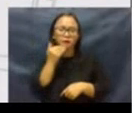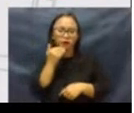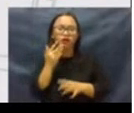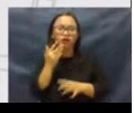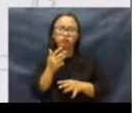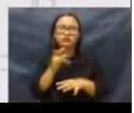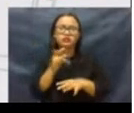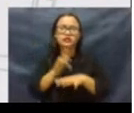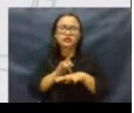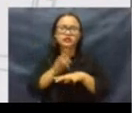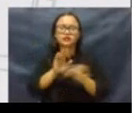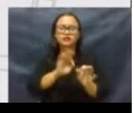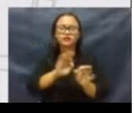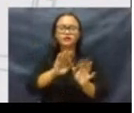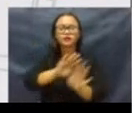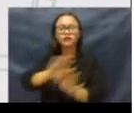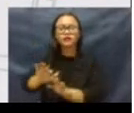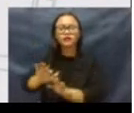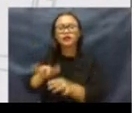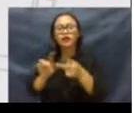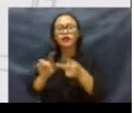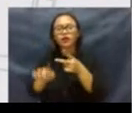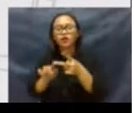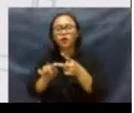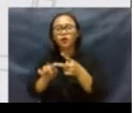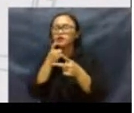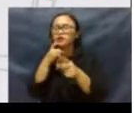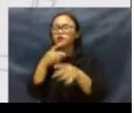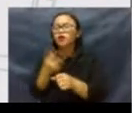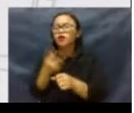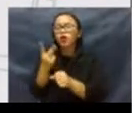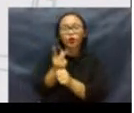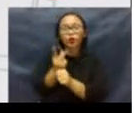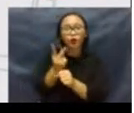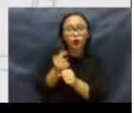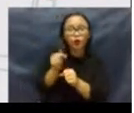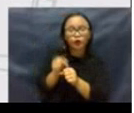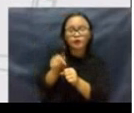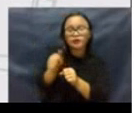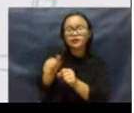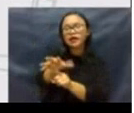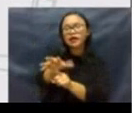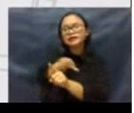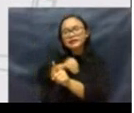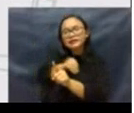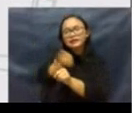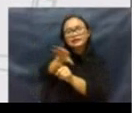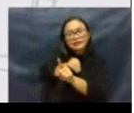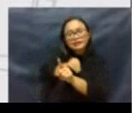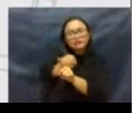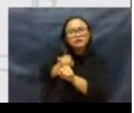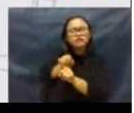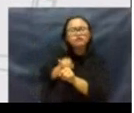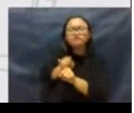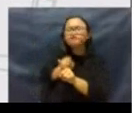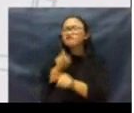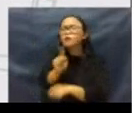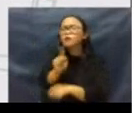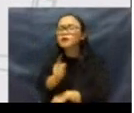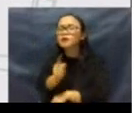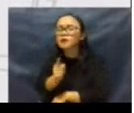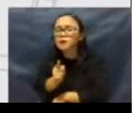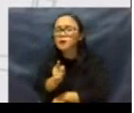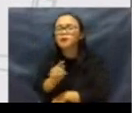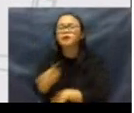akan sharing juga bagaimana seorang guru itu bisa menjadi teladan dalam praktik berpikir kritis. Nanti yang ketiga, saya